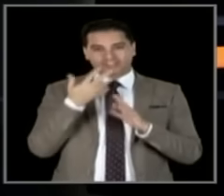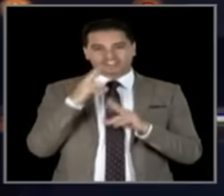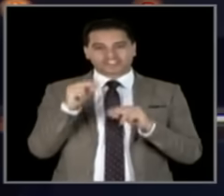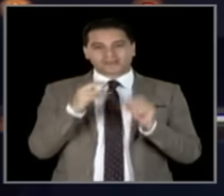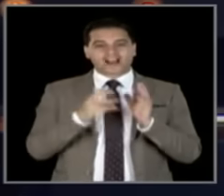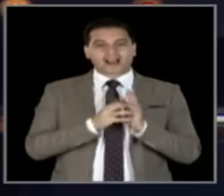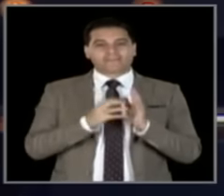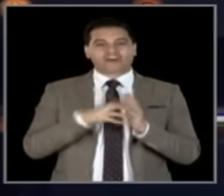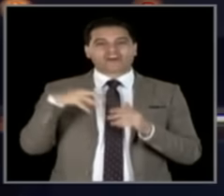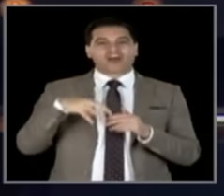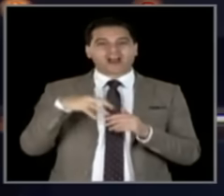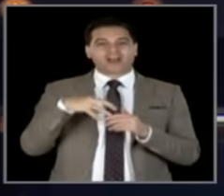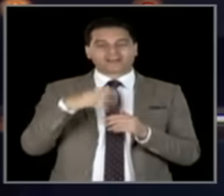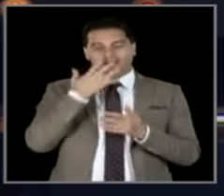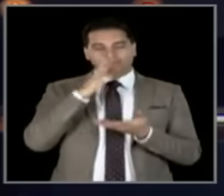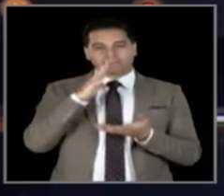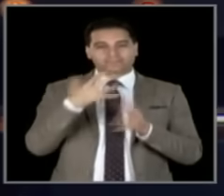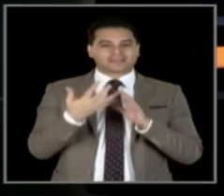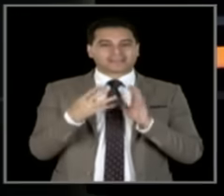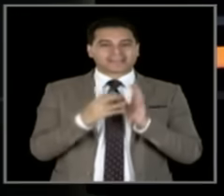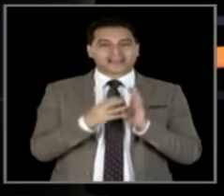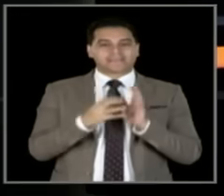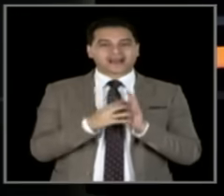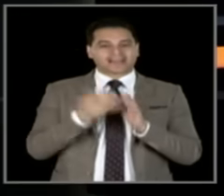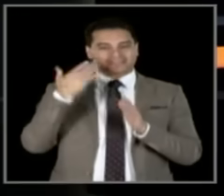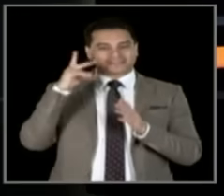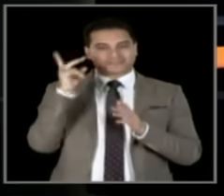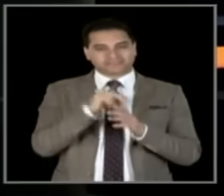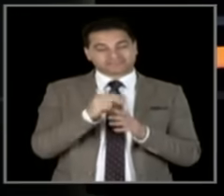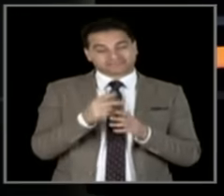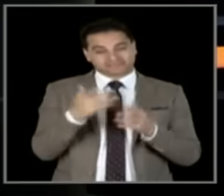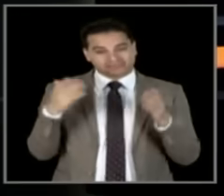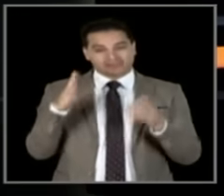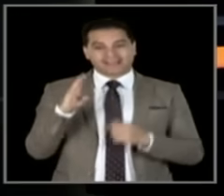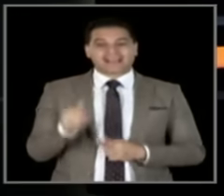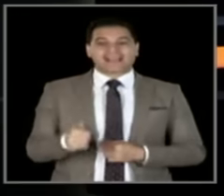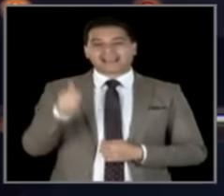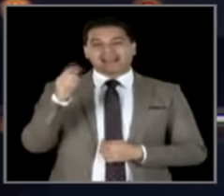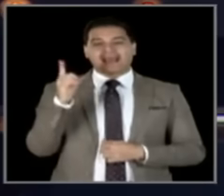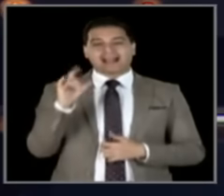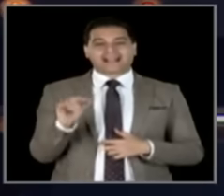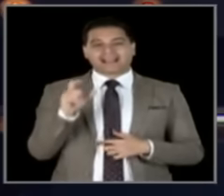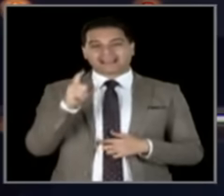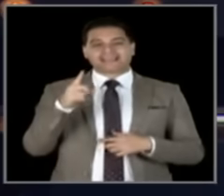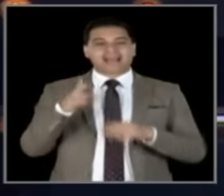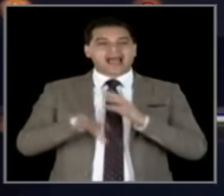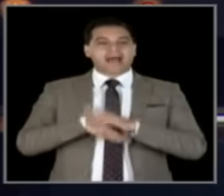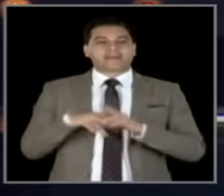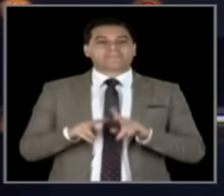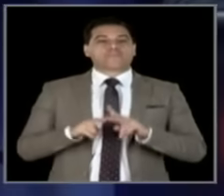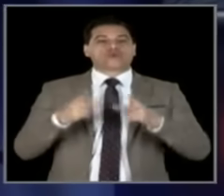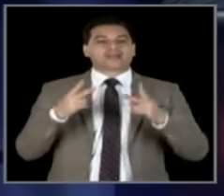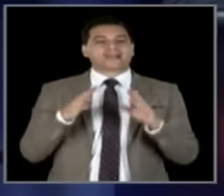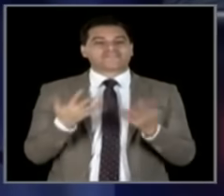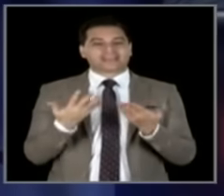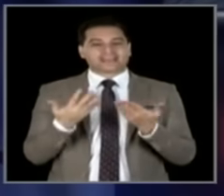خدت بوكس بالظبط من جامعه بنا. كارن، ازيك يا كارن؟ بخير تمام. عملتوا ايه مختلف المره